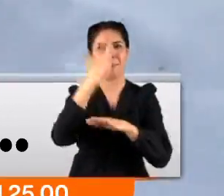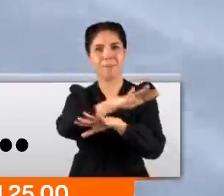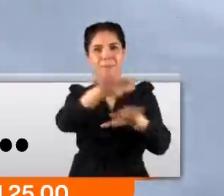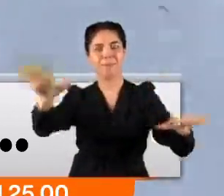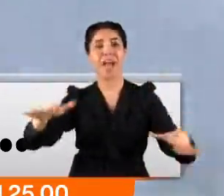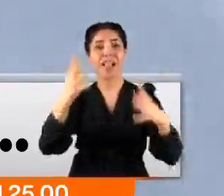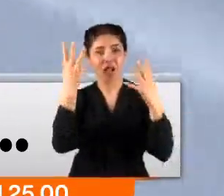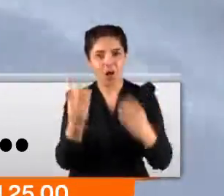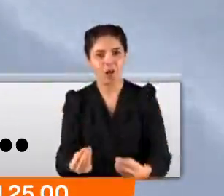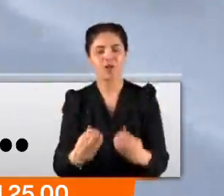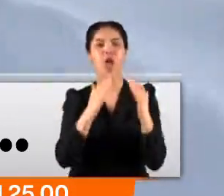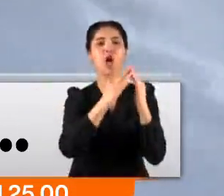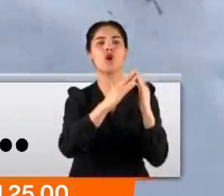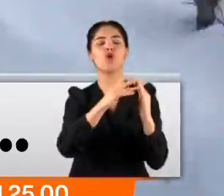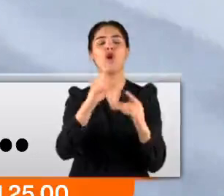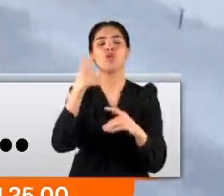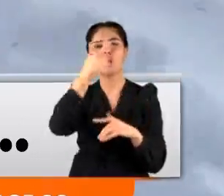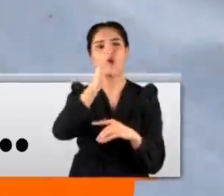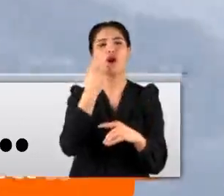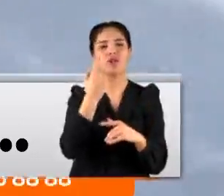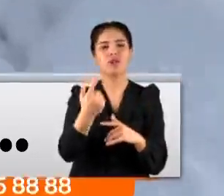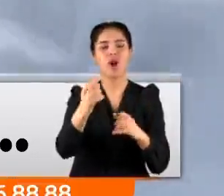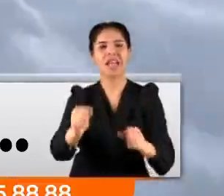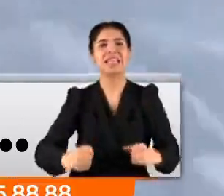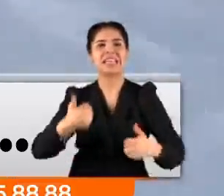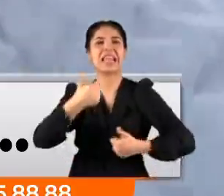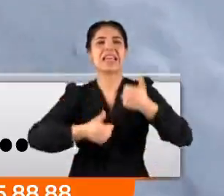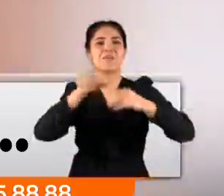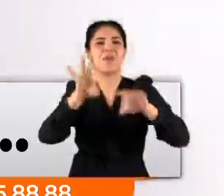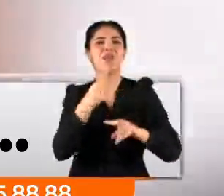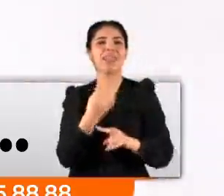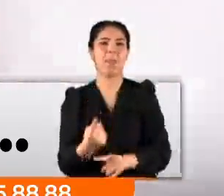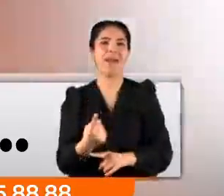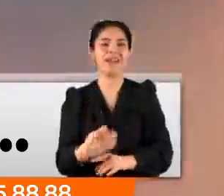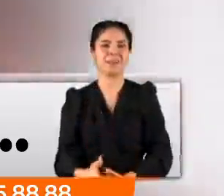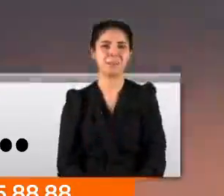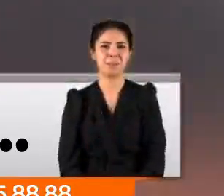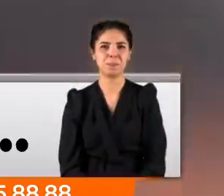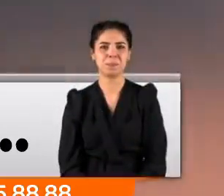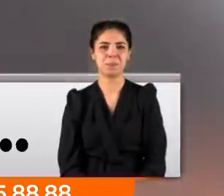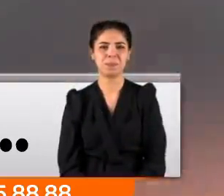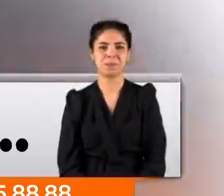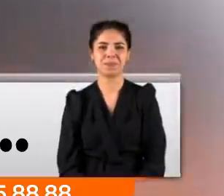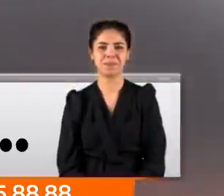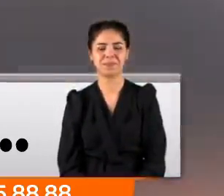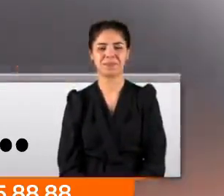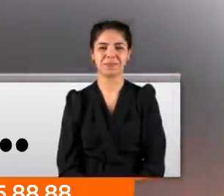örtünün kaplaması, komşu köyler arasındaki kızak yarışlarının da başlaması demek. Şimdi yakaladım seni. Haydi